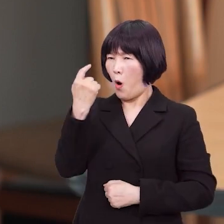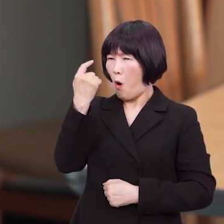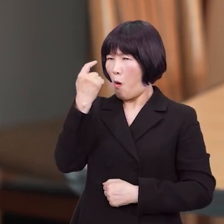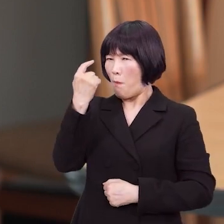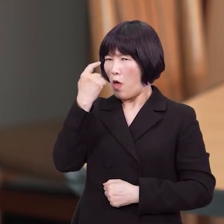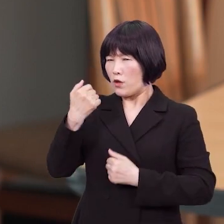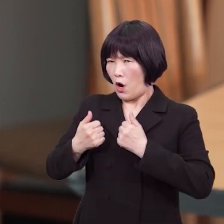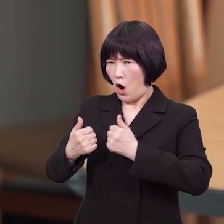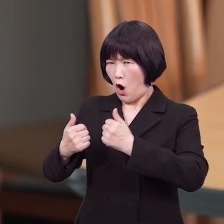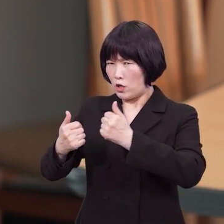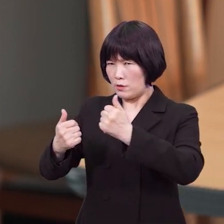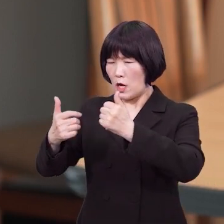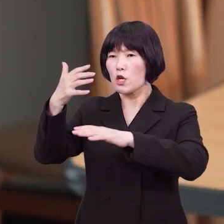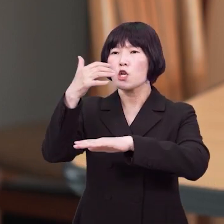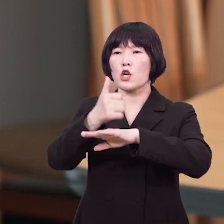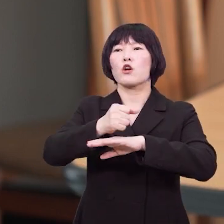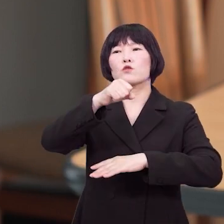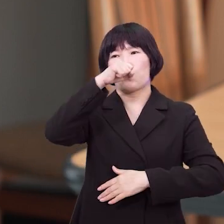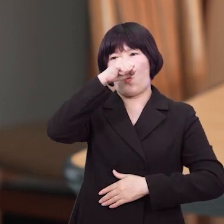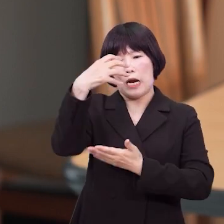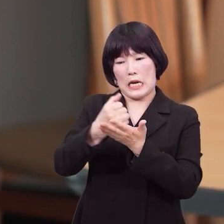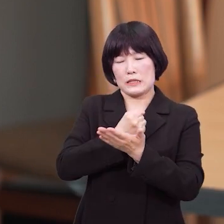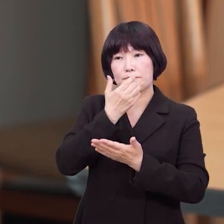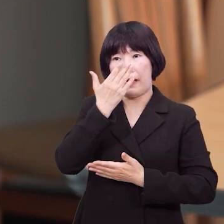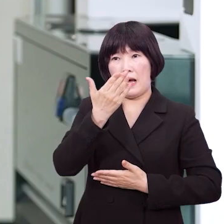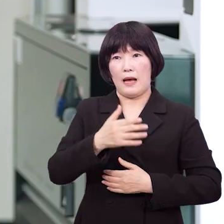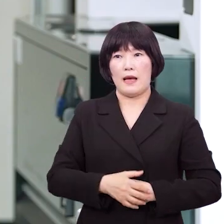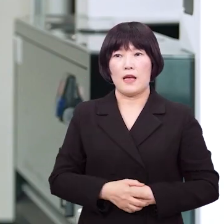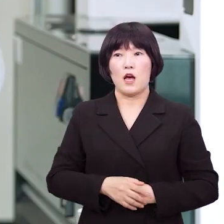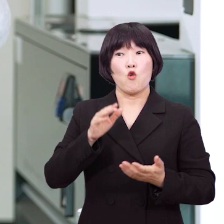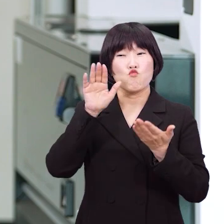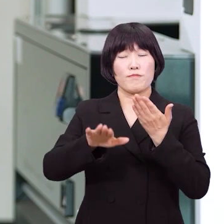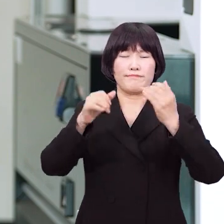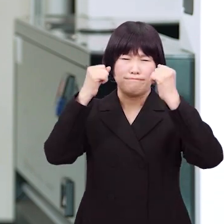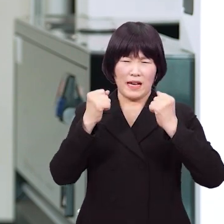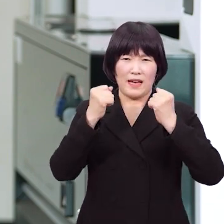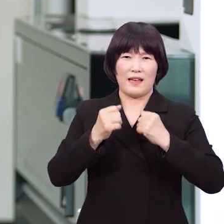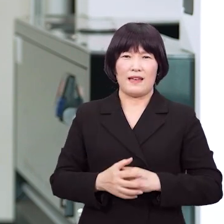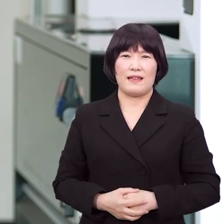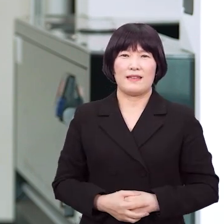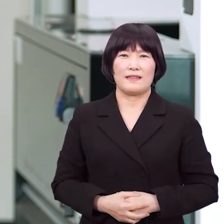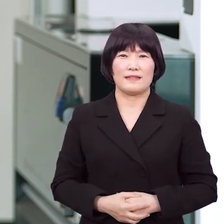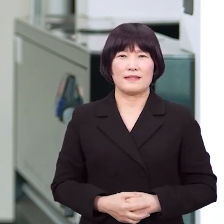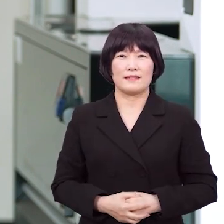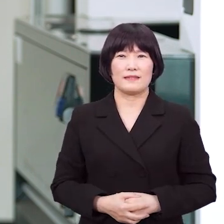하면 좋은 결과가 얻다고 생각을 합니다. 후배들 화이팅!